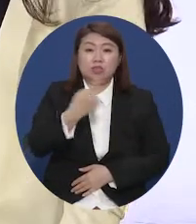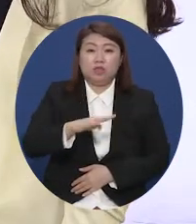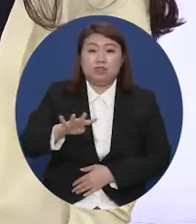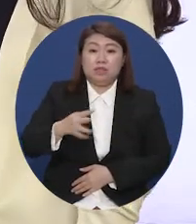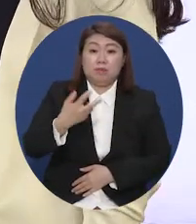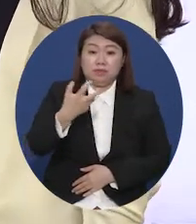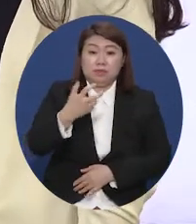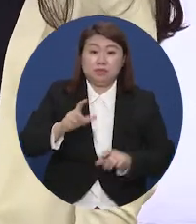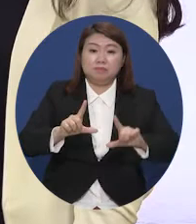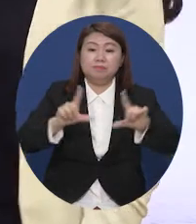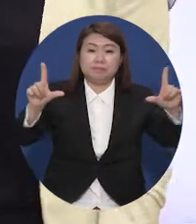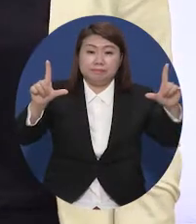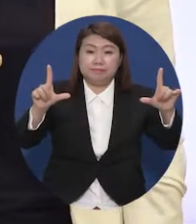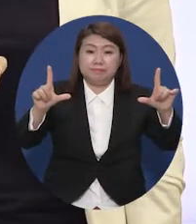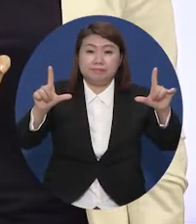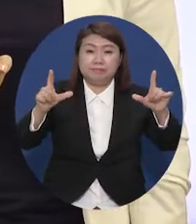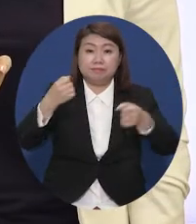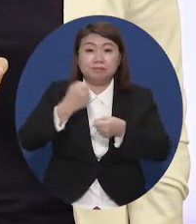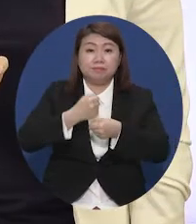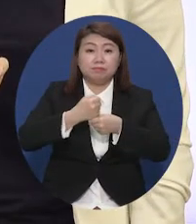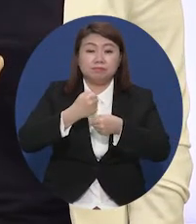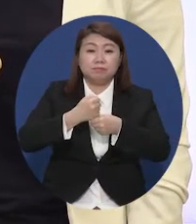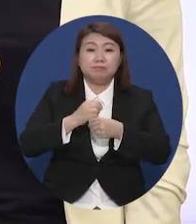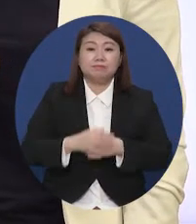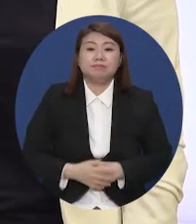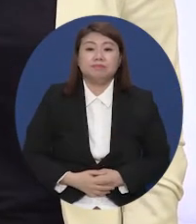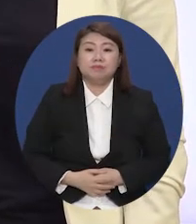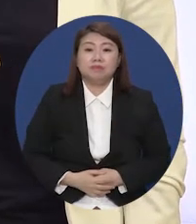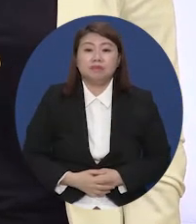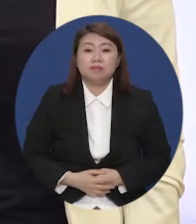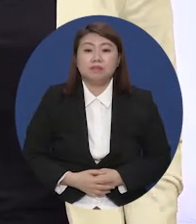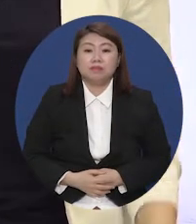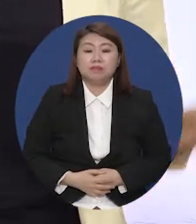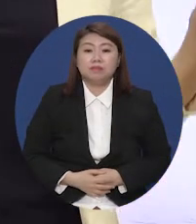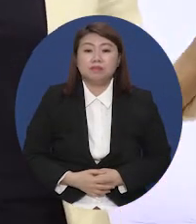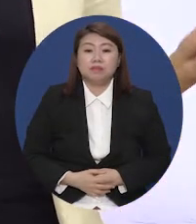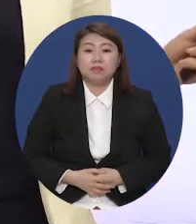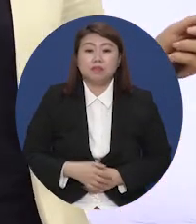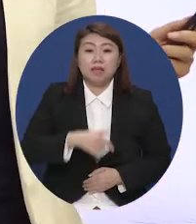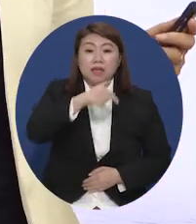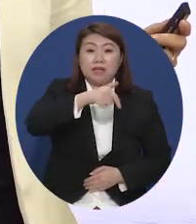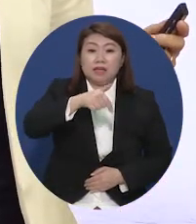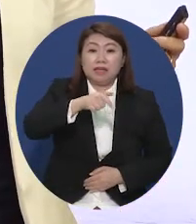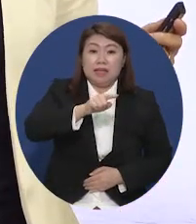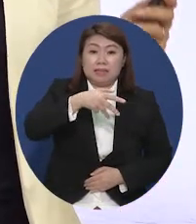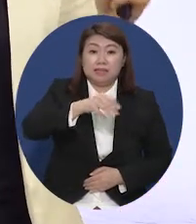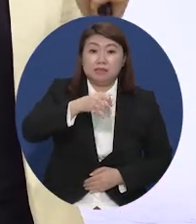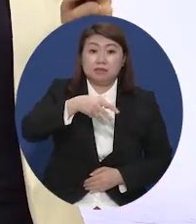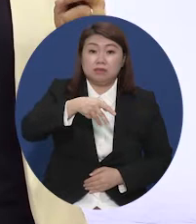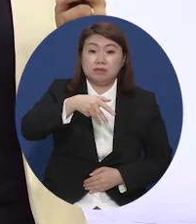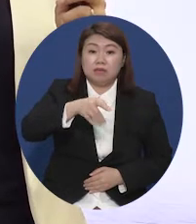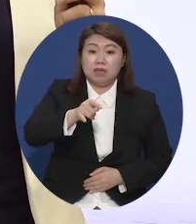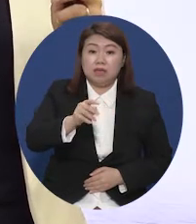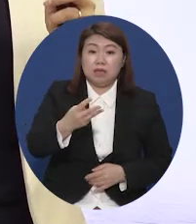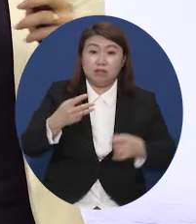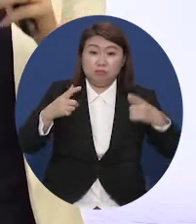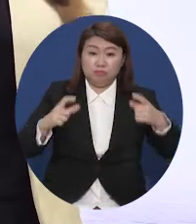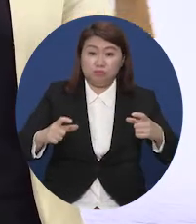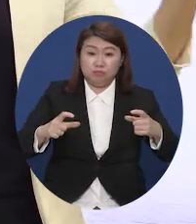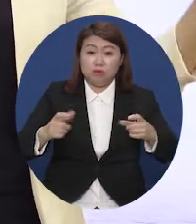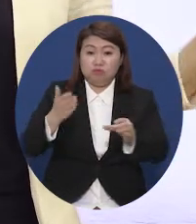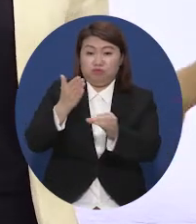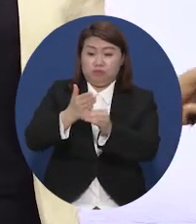1470년에 건설된 것으로 알려져 있는데요 익심체는 깍지킬 부족의 수도였습니다